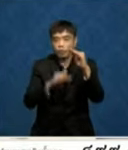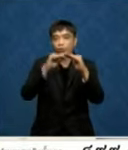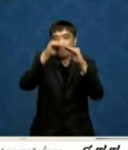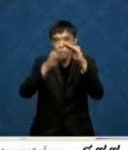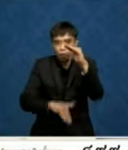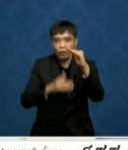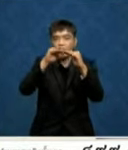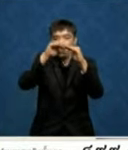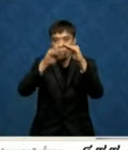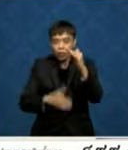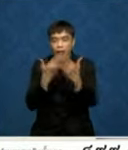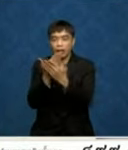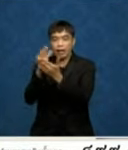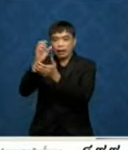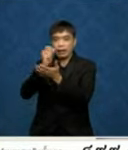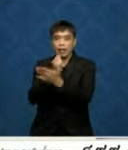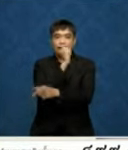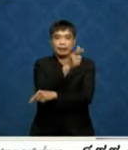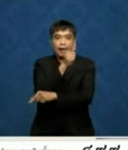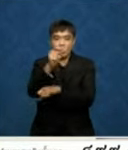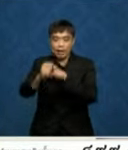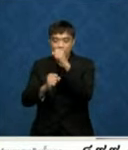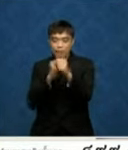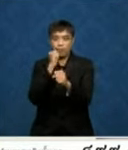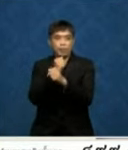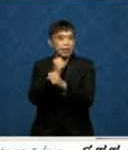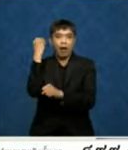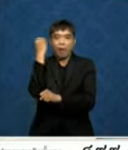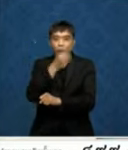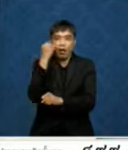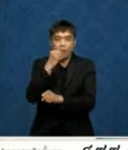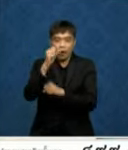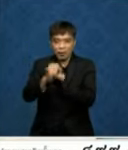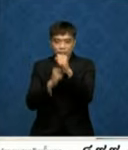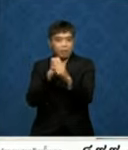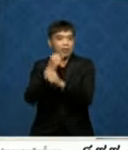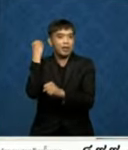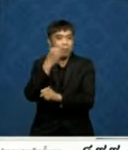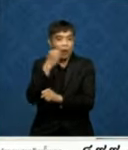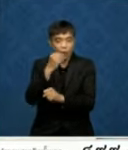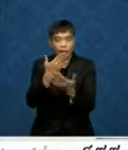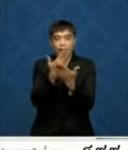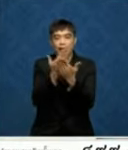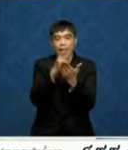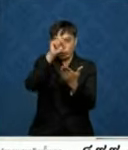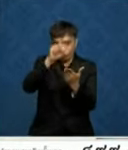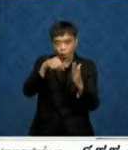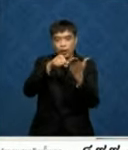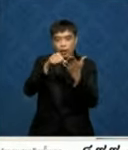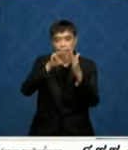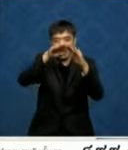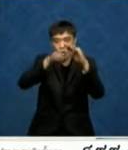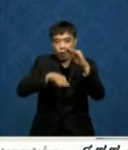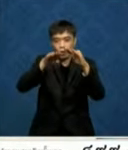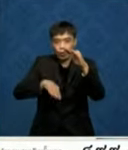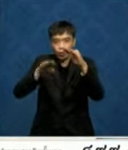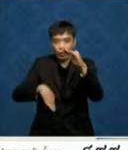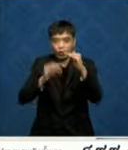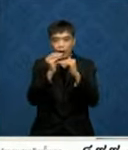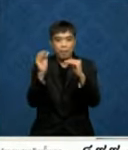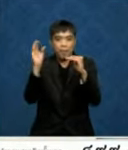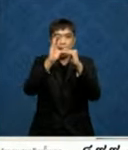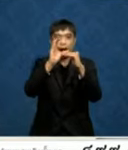างหนักงบประมาณรายจ่ายประจำที่มีประสบการณ์จากชาติอื่นที่เขาประสบปัญหาทางด้านการคลังที่ต้องตัดอย่